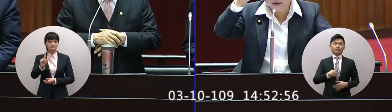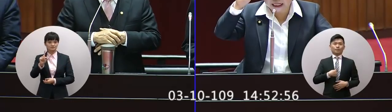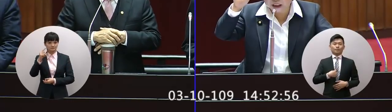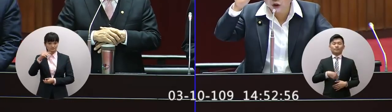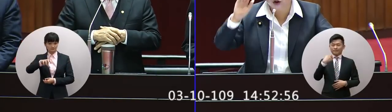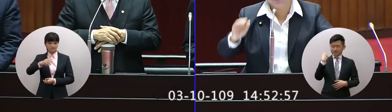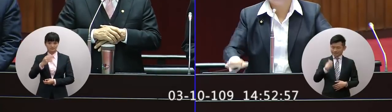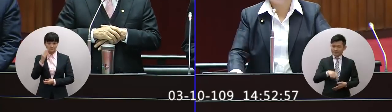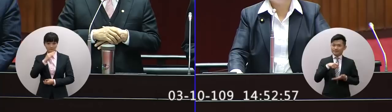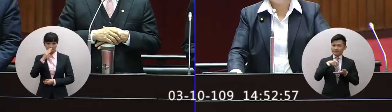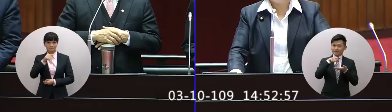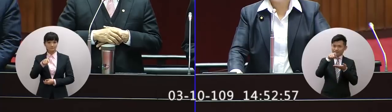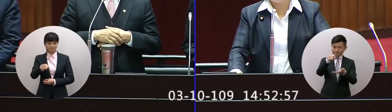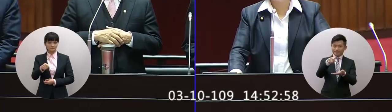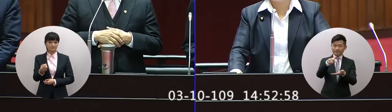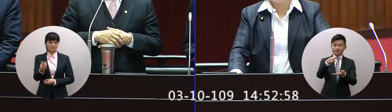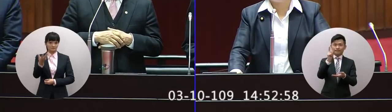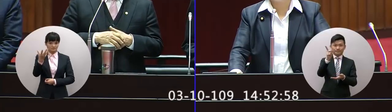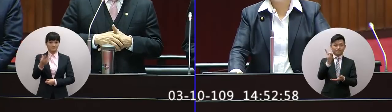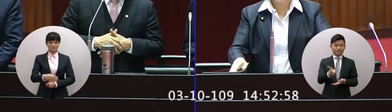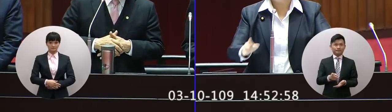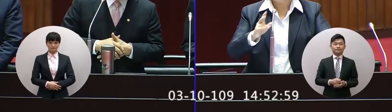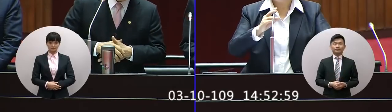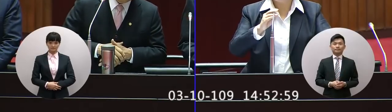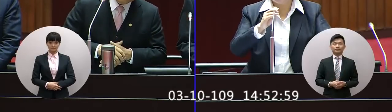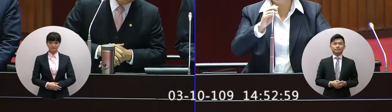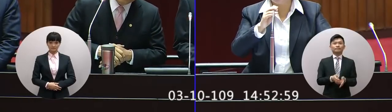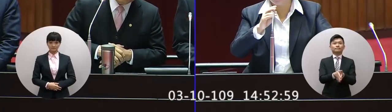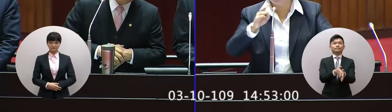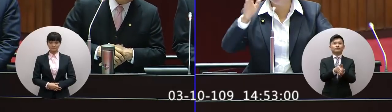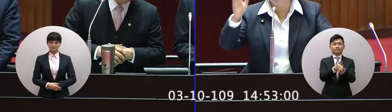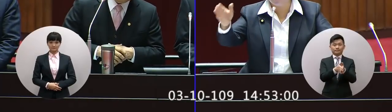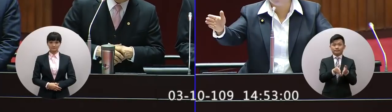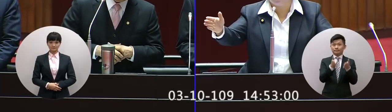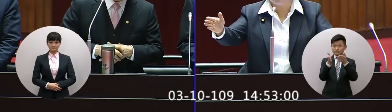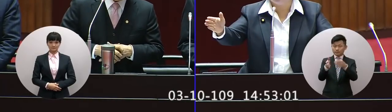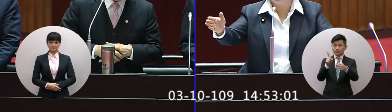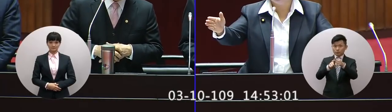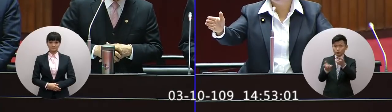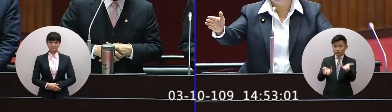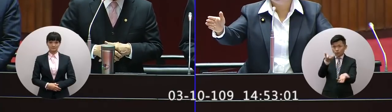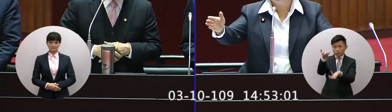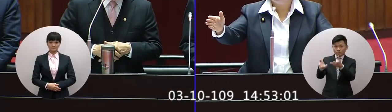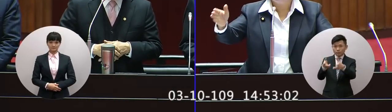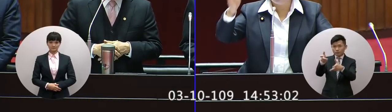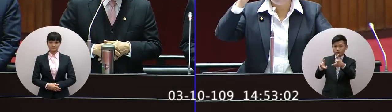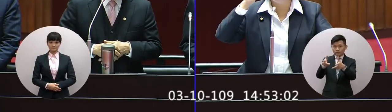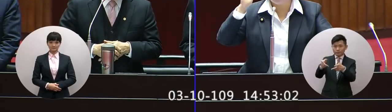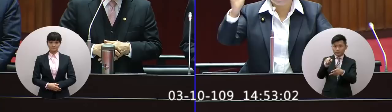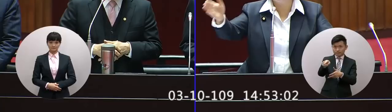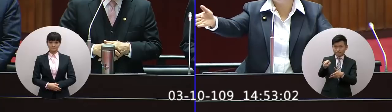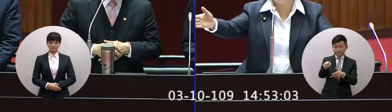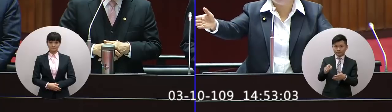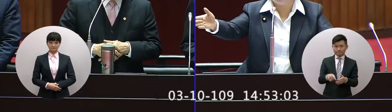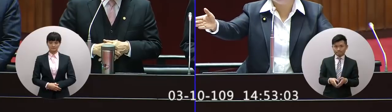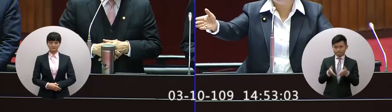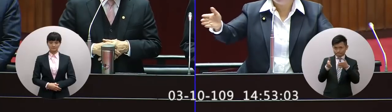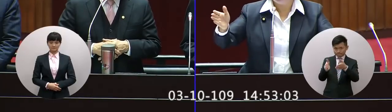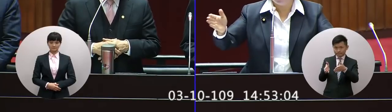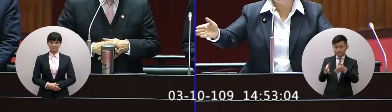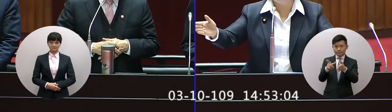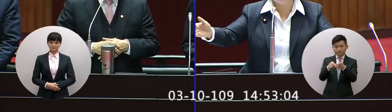再度提出要求，针对于中火做长期